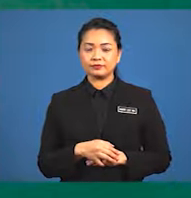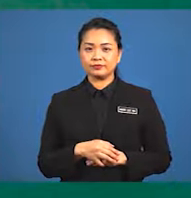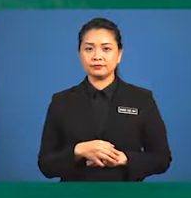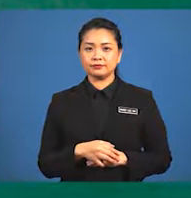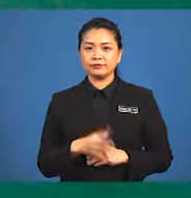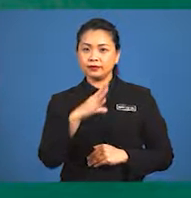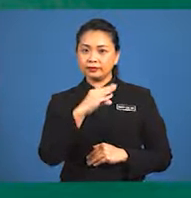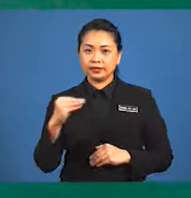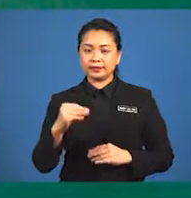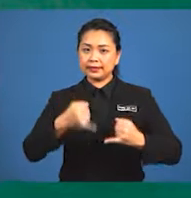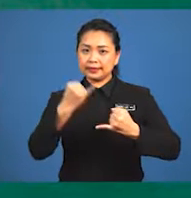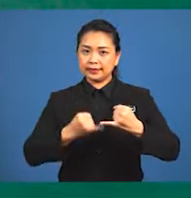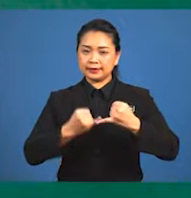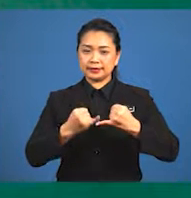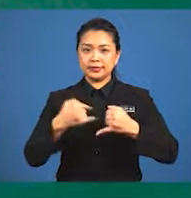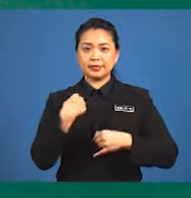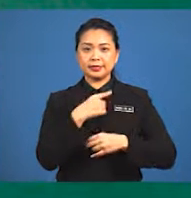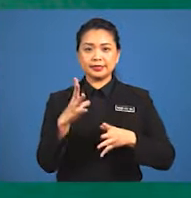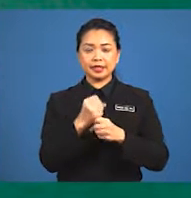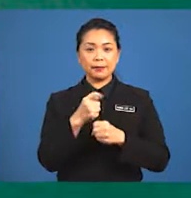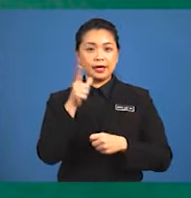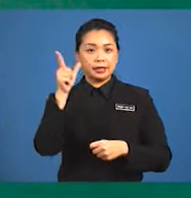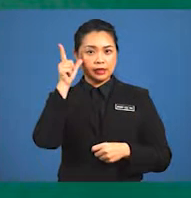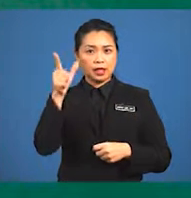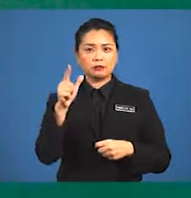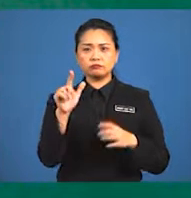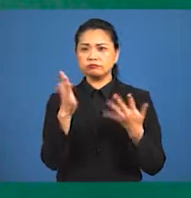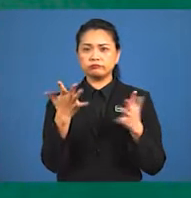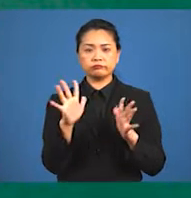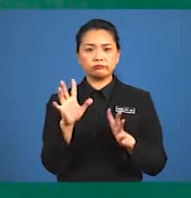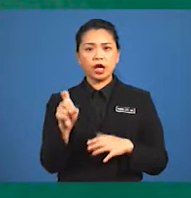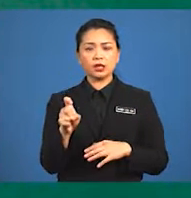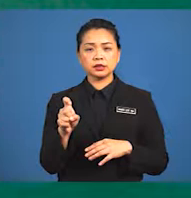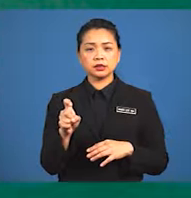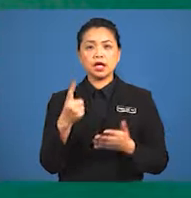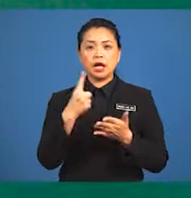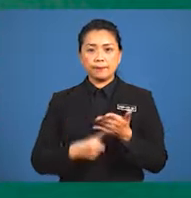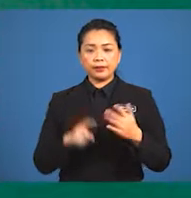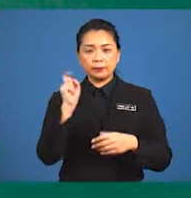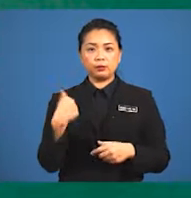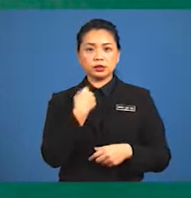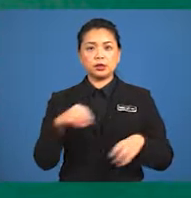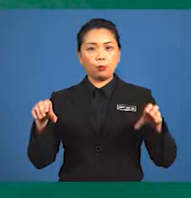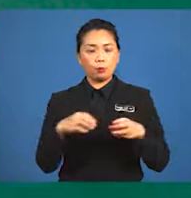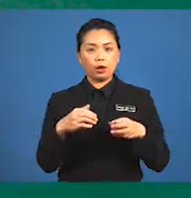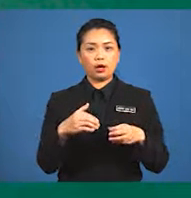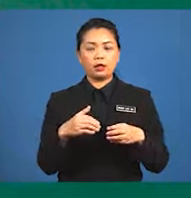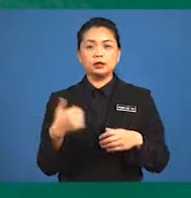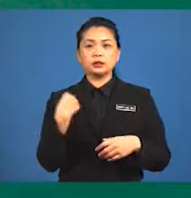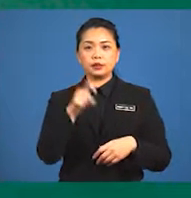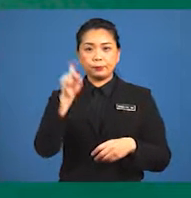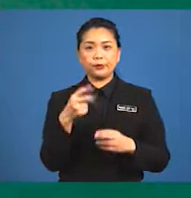Dan sebutan yang terakhir, kita dapat lihat tiada X. Apa yang perlu kita buat? Kita